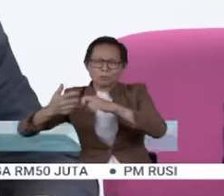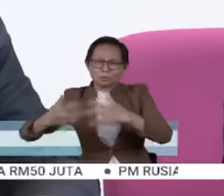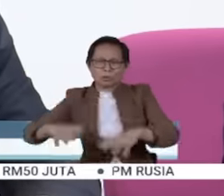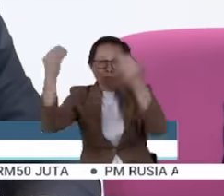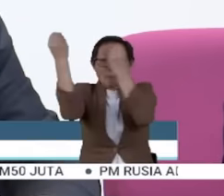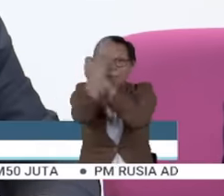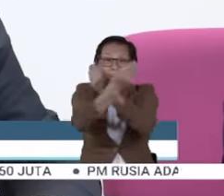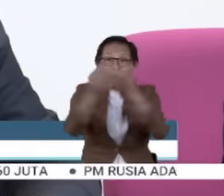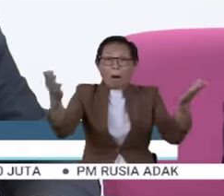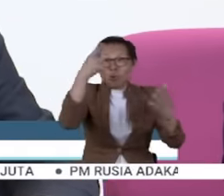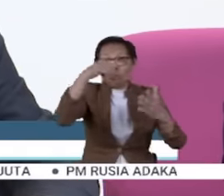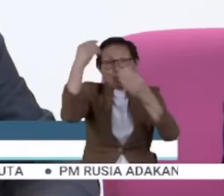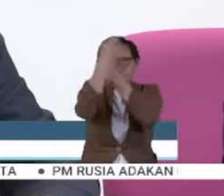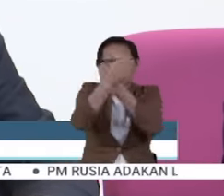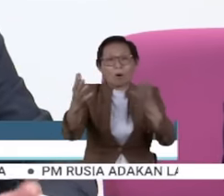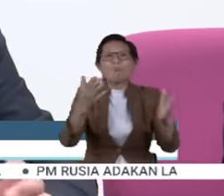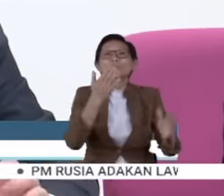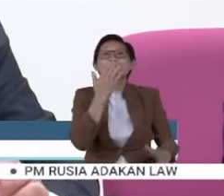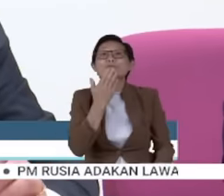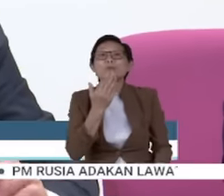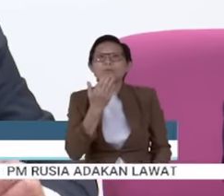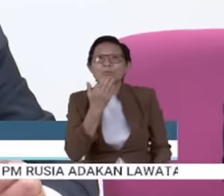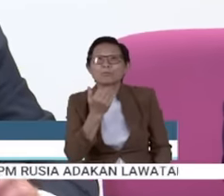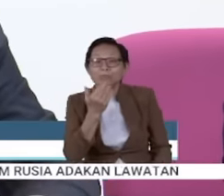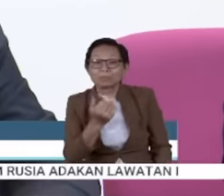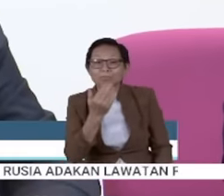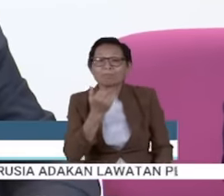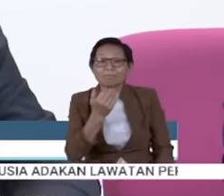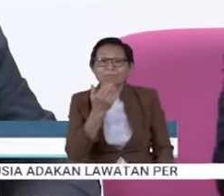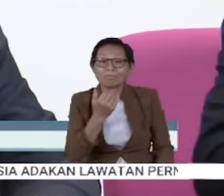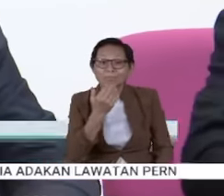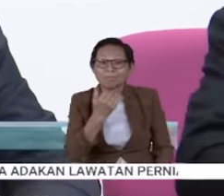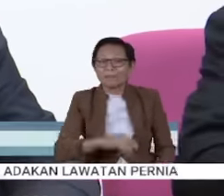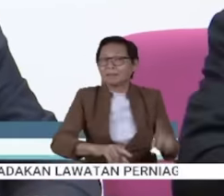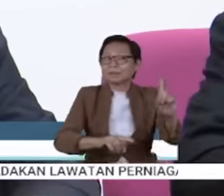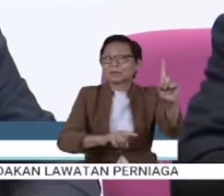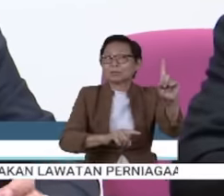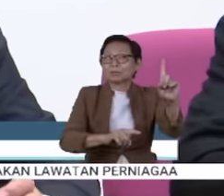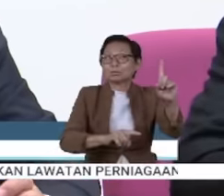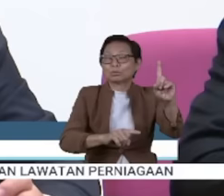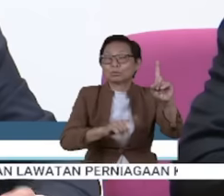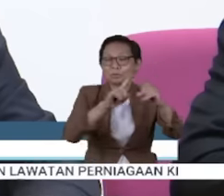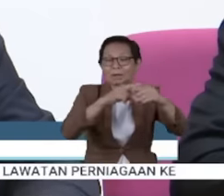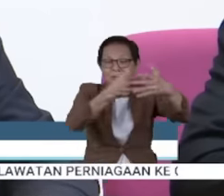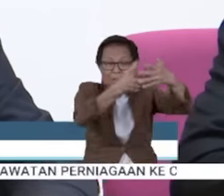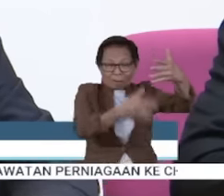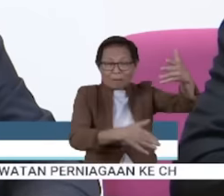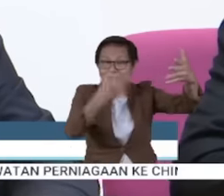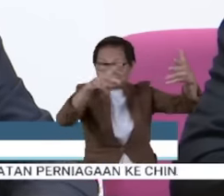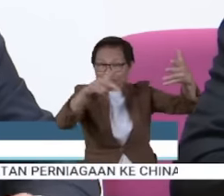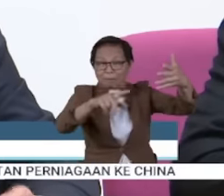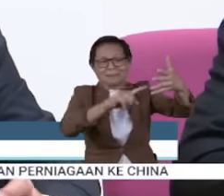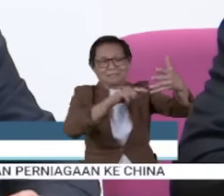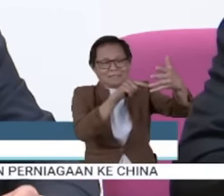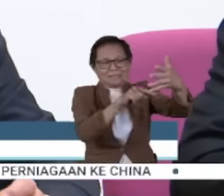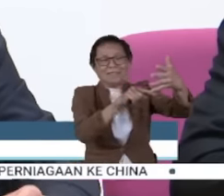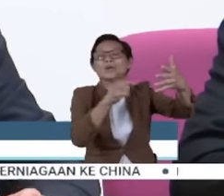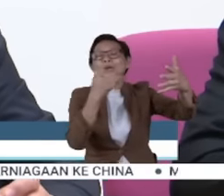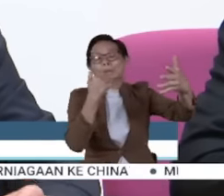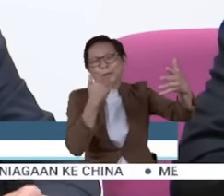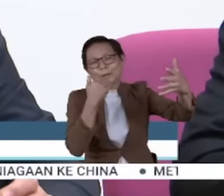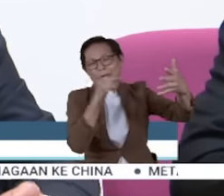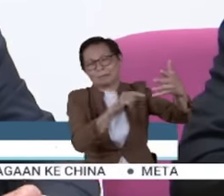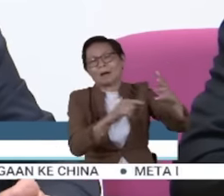semua gula merupakan salah satu daripada 13 barang kawalan bejadwal di bawah